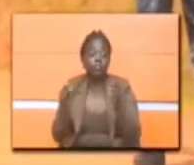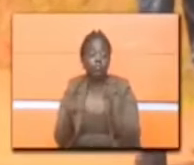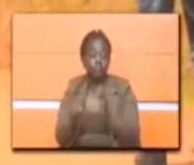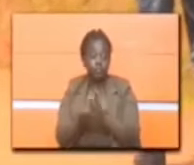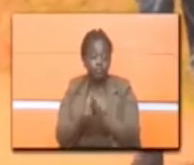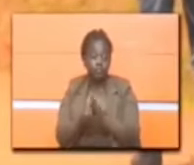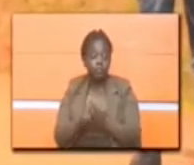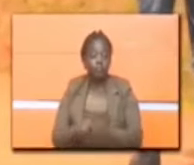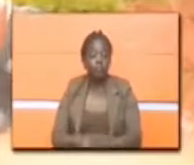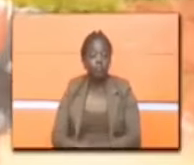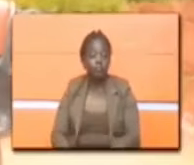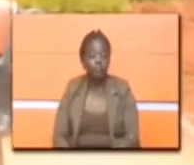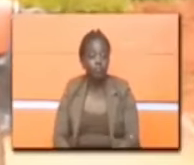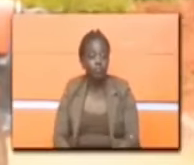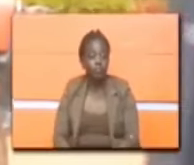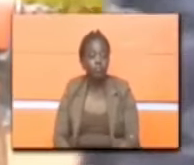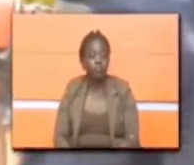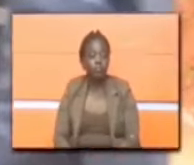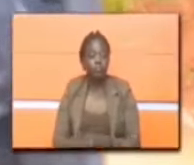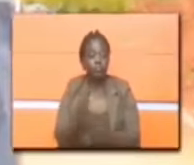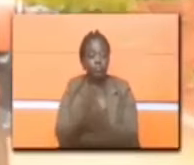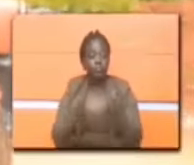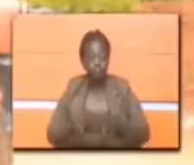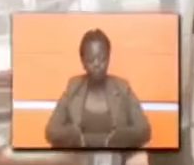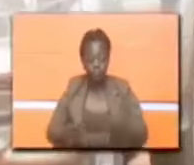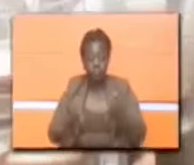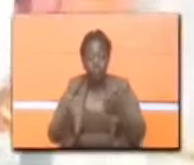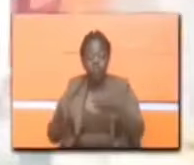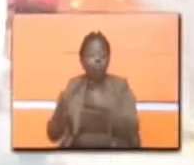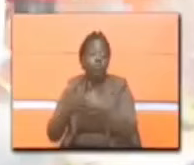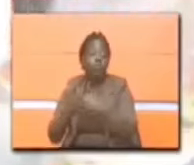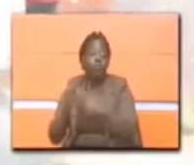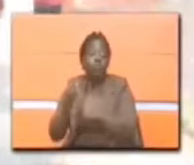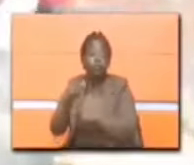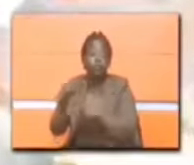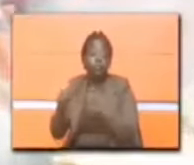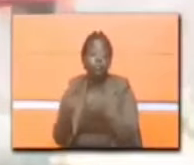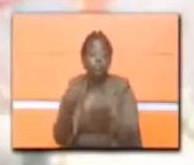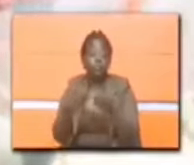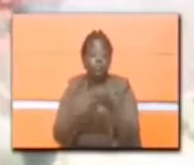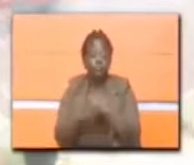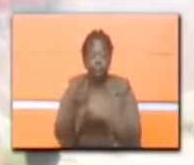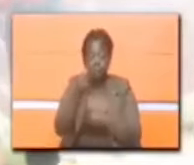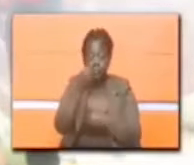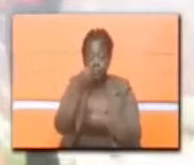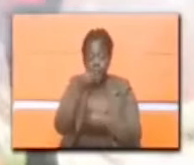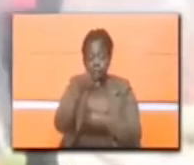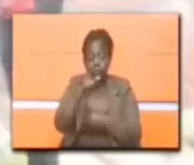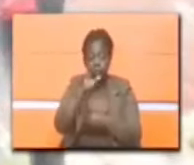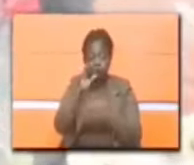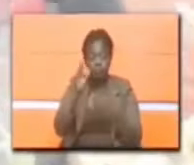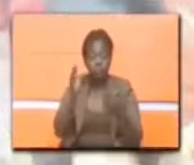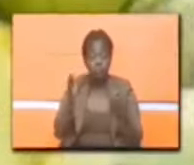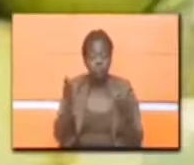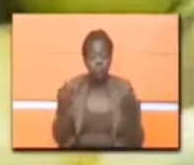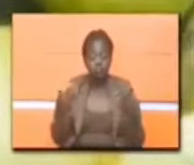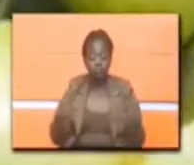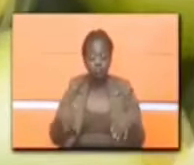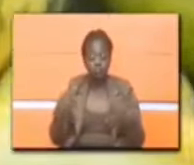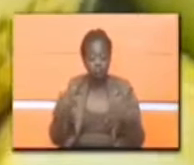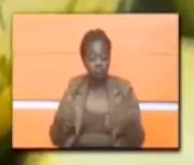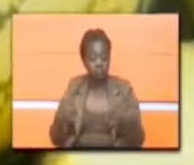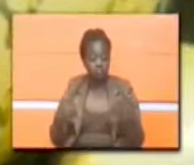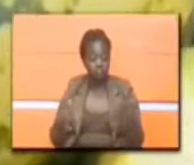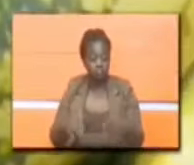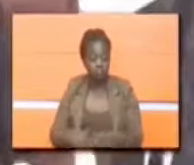bw'amateeka. Agamu ku makubo gasaliddwako so nga n'abatunda ebyokulya n'okunywa mbabadde ku mudido.